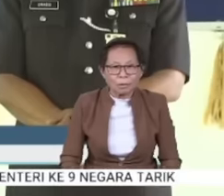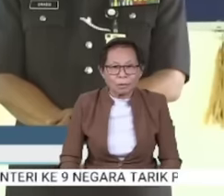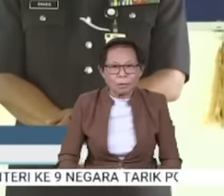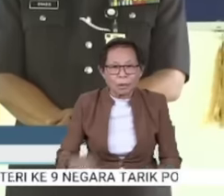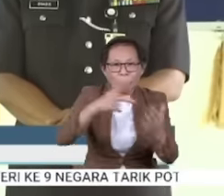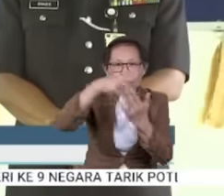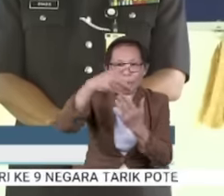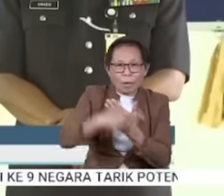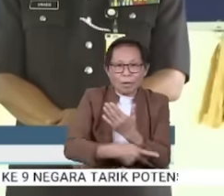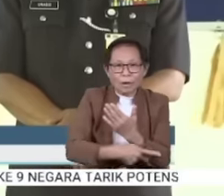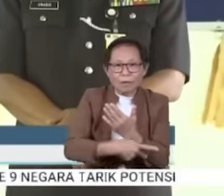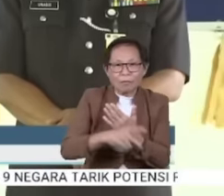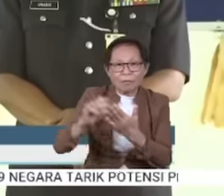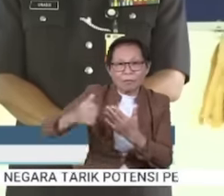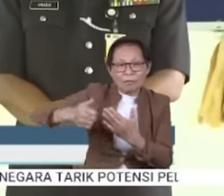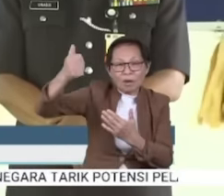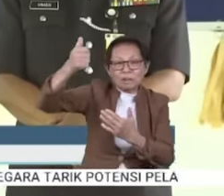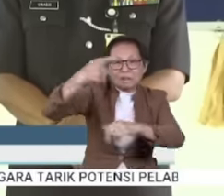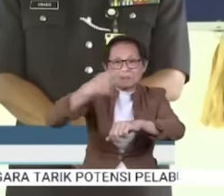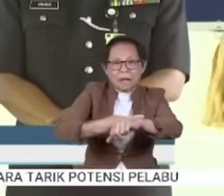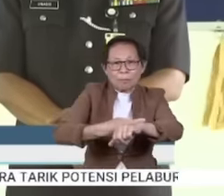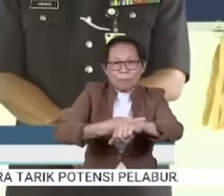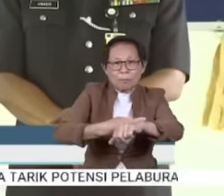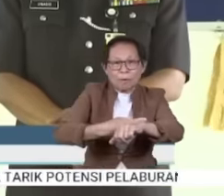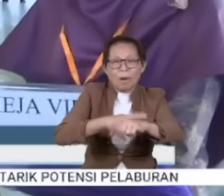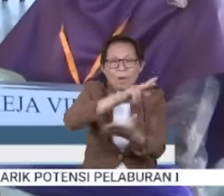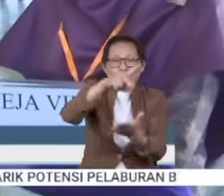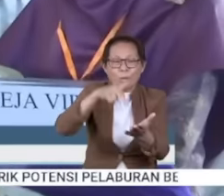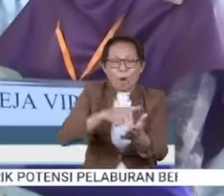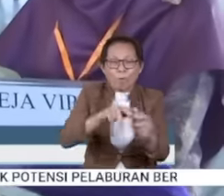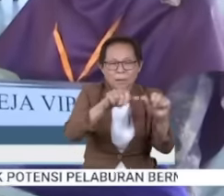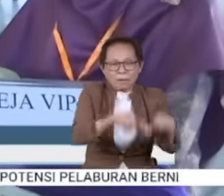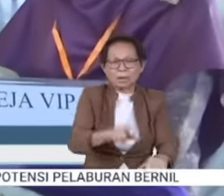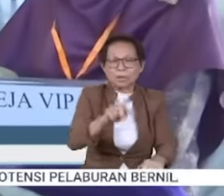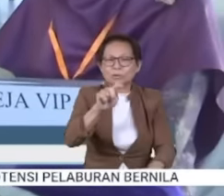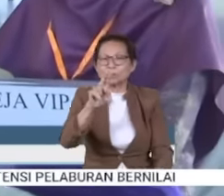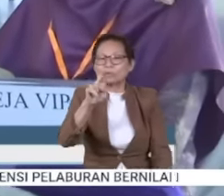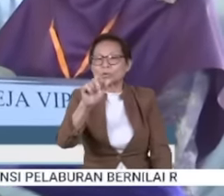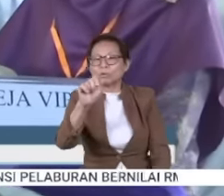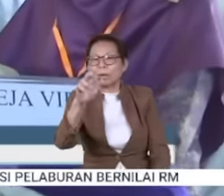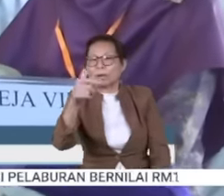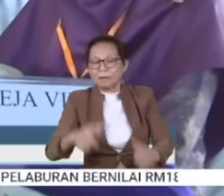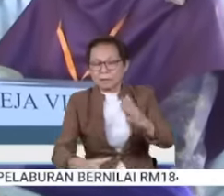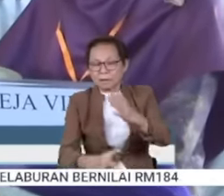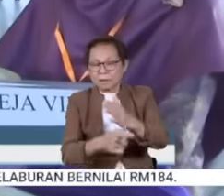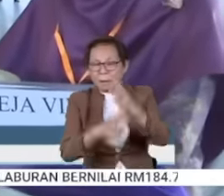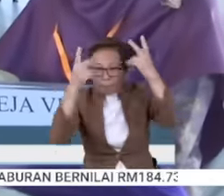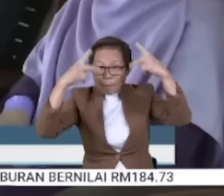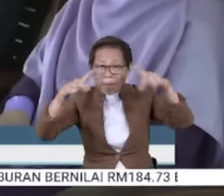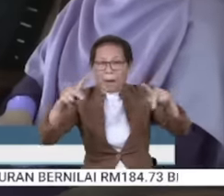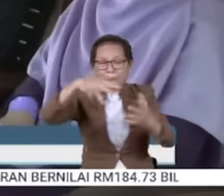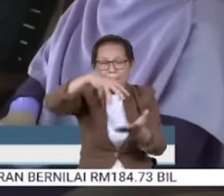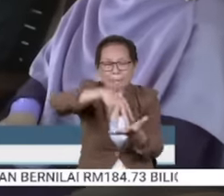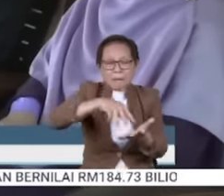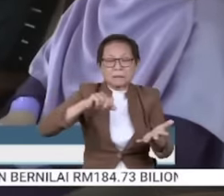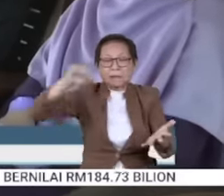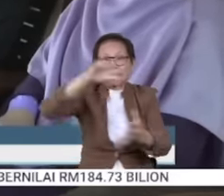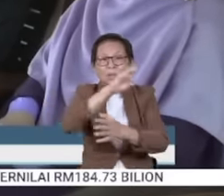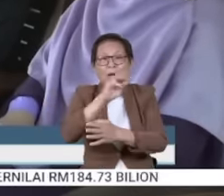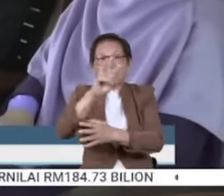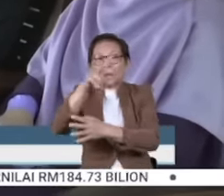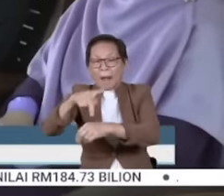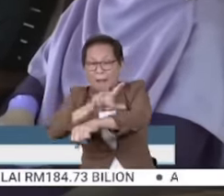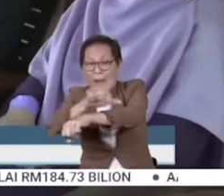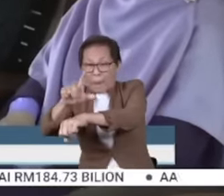program julung kali ini diadakan di pusat reintegrasi penghuni tuaran menurut imbalan pengarah penjara negeri Sabah dan wilayah